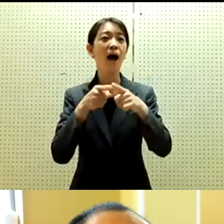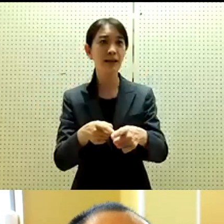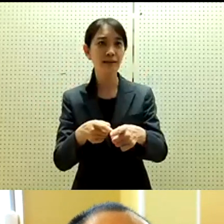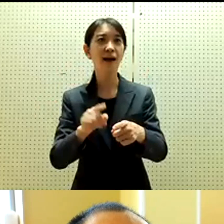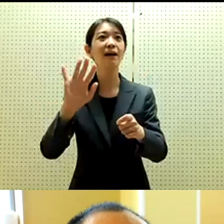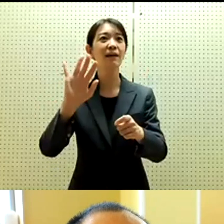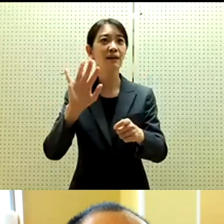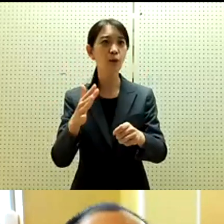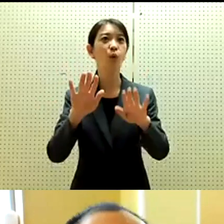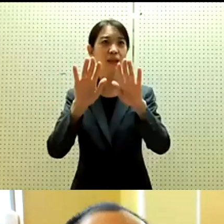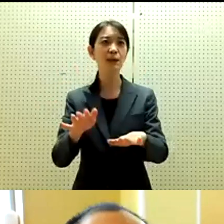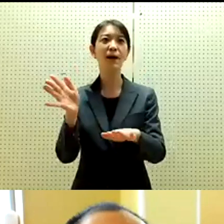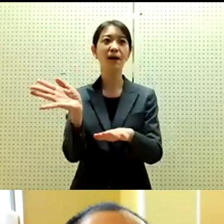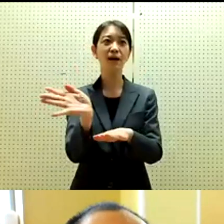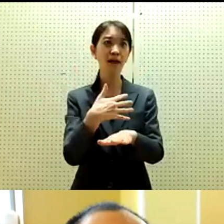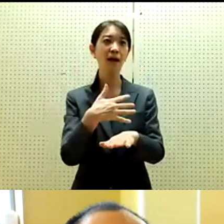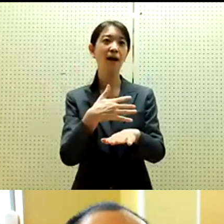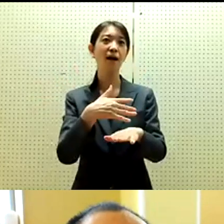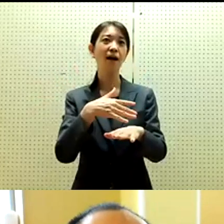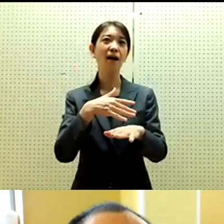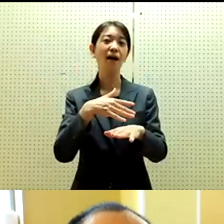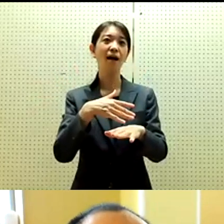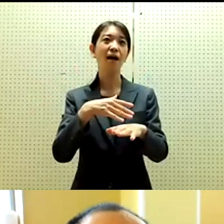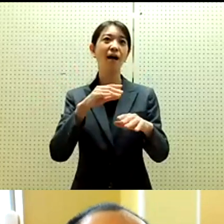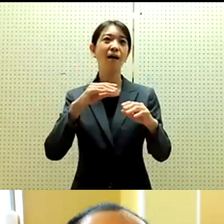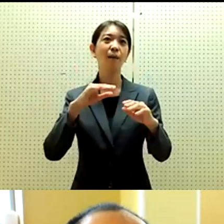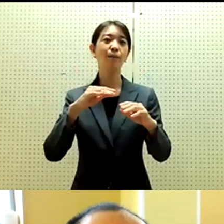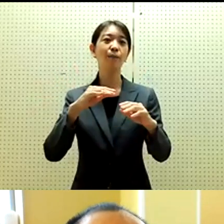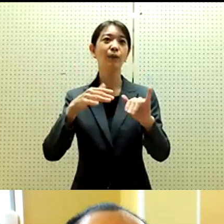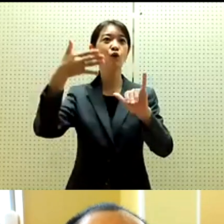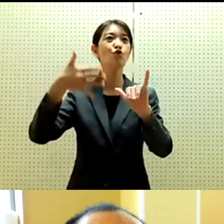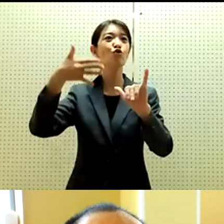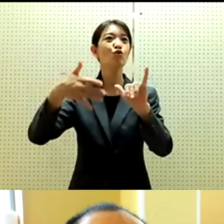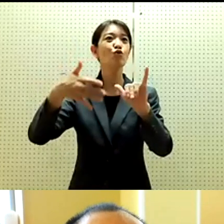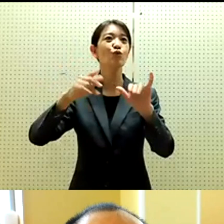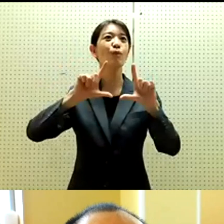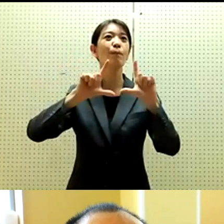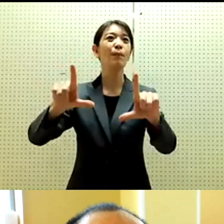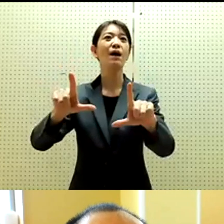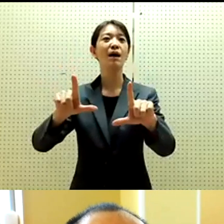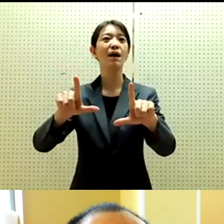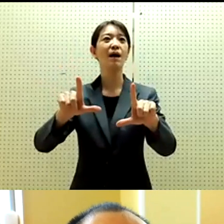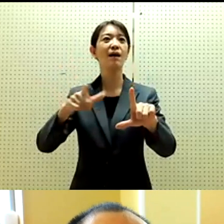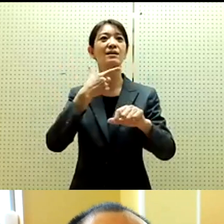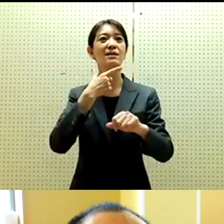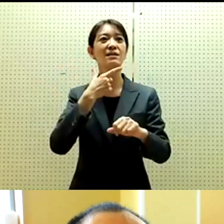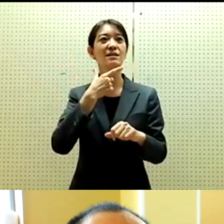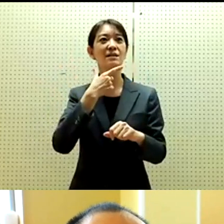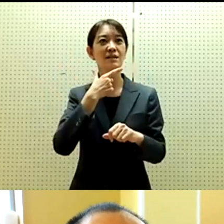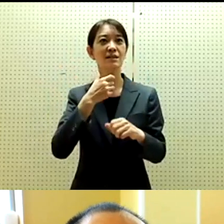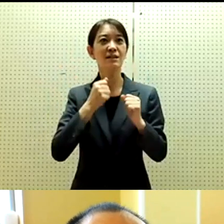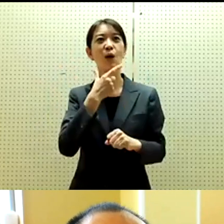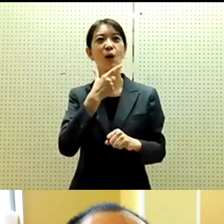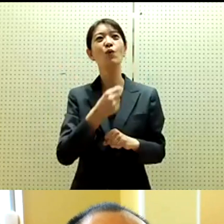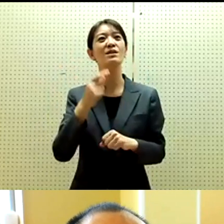ね。 そうですね。これ自体は YouTube でまたすぐに配信されますので、まあ、 そうそうそう、 先生方にも案内しますね。